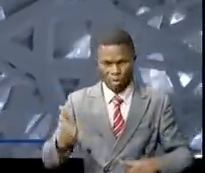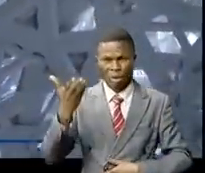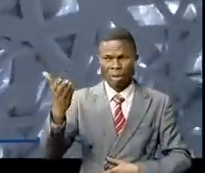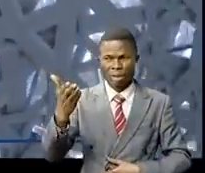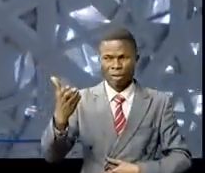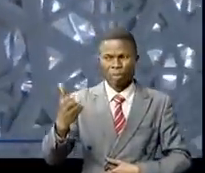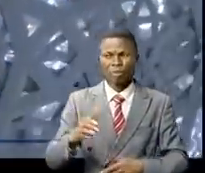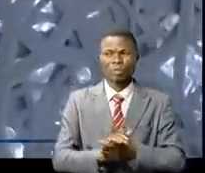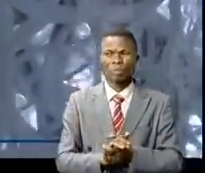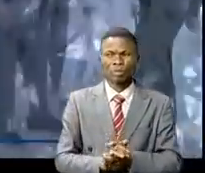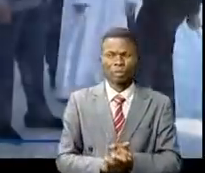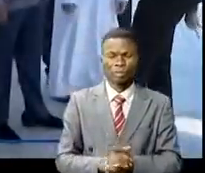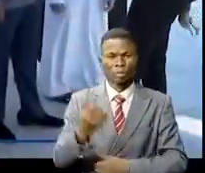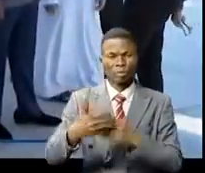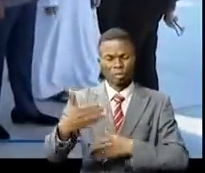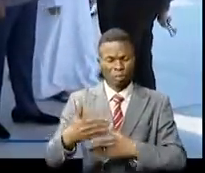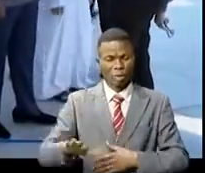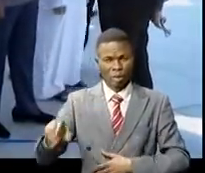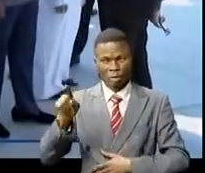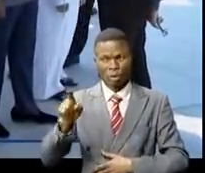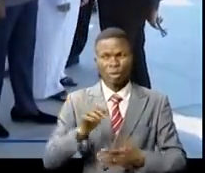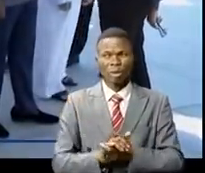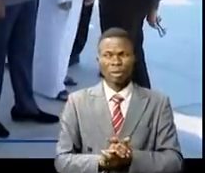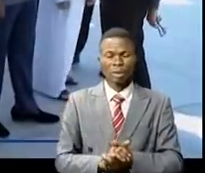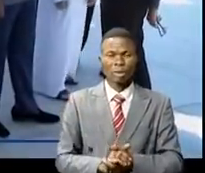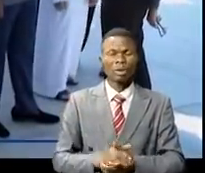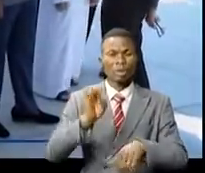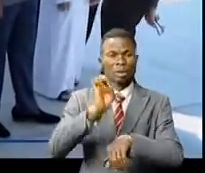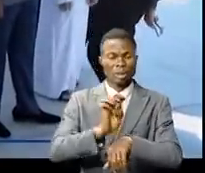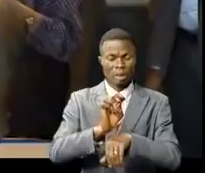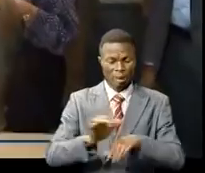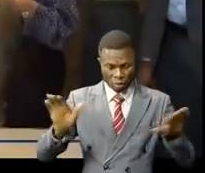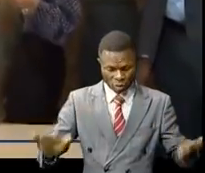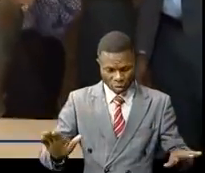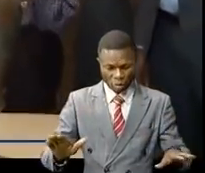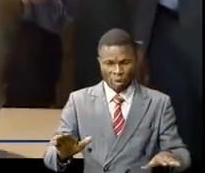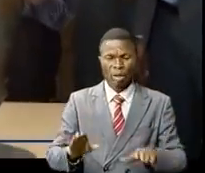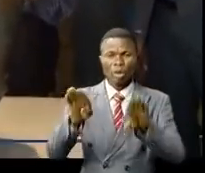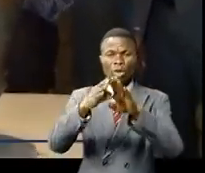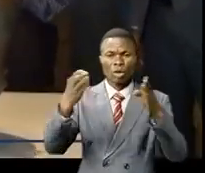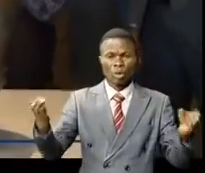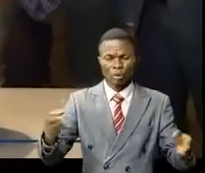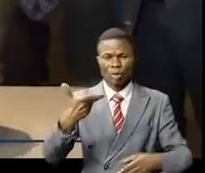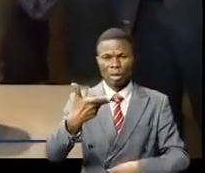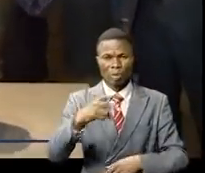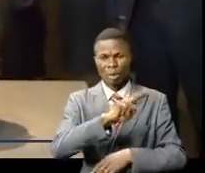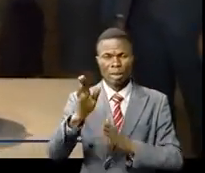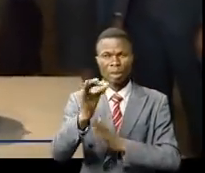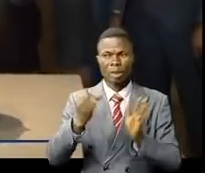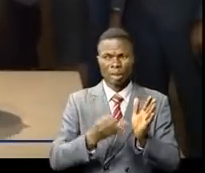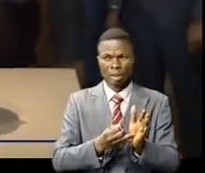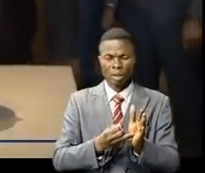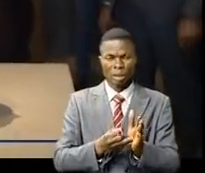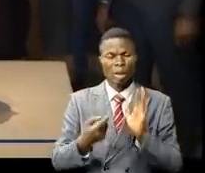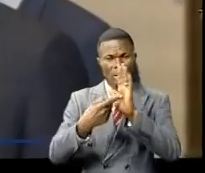encablures du port d ayed ce musée inauguré à mars 2007 est faut-il le rappeler le fait de la